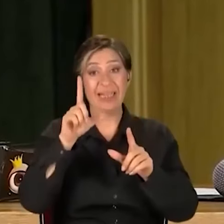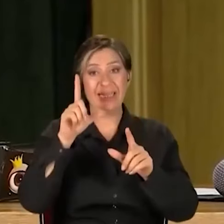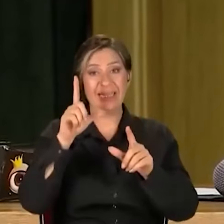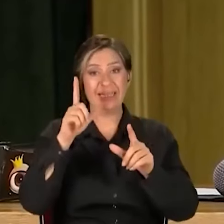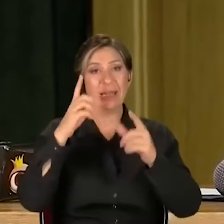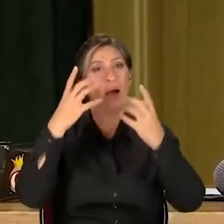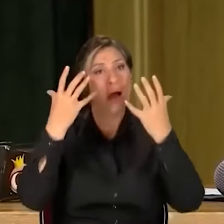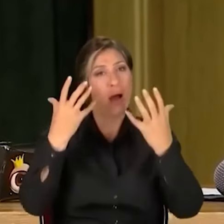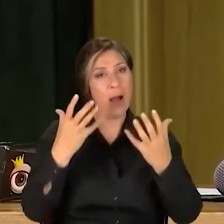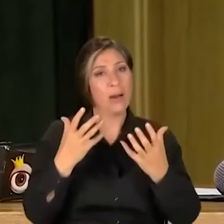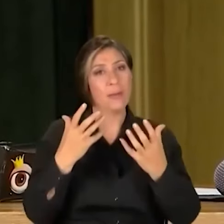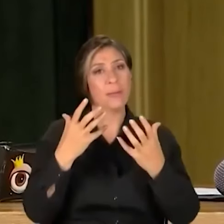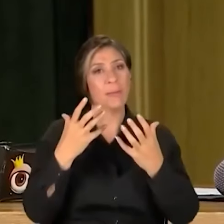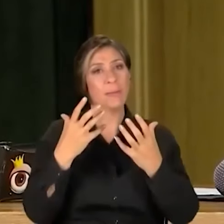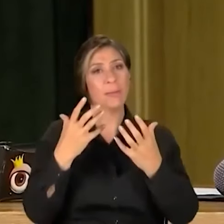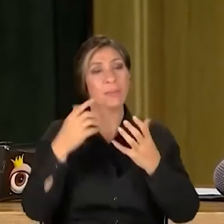lirikal